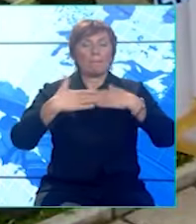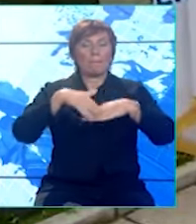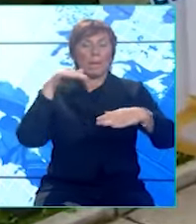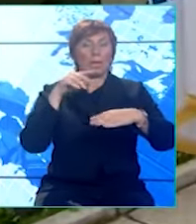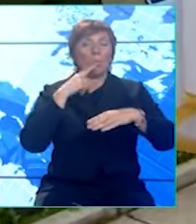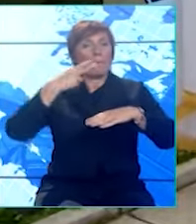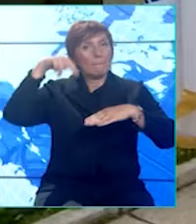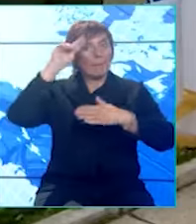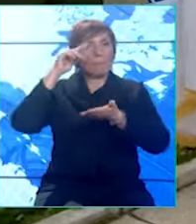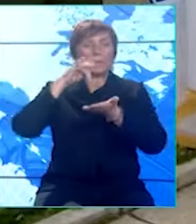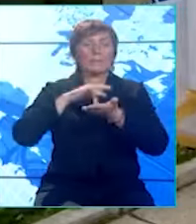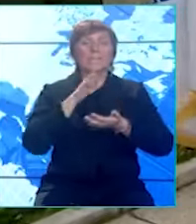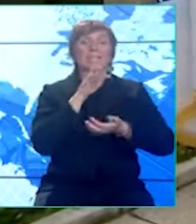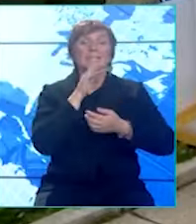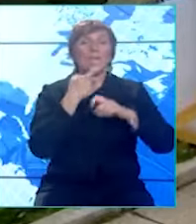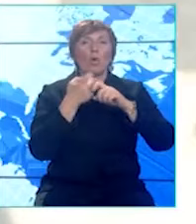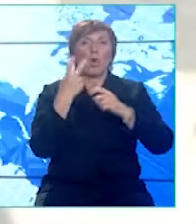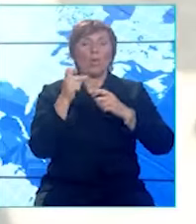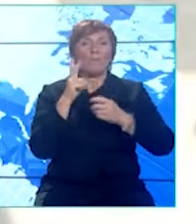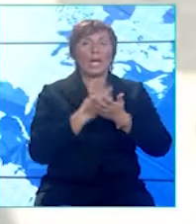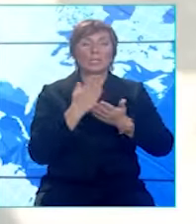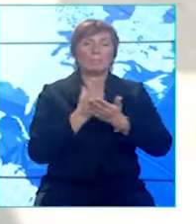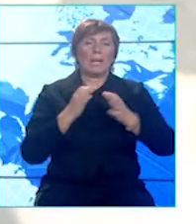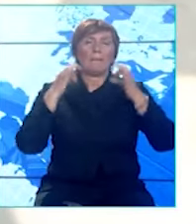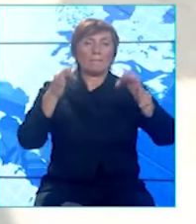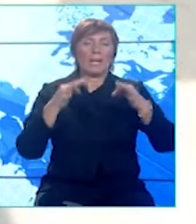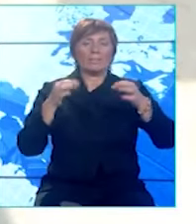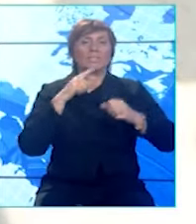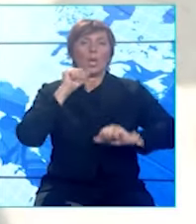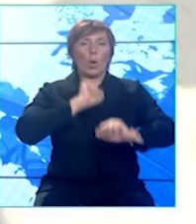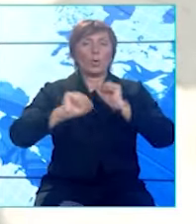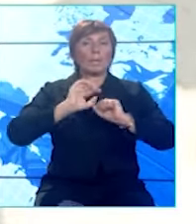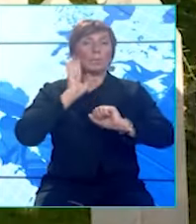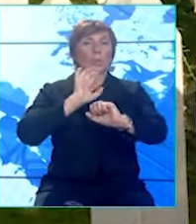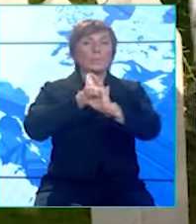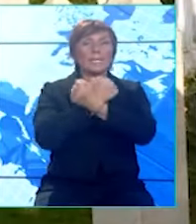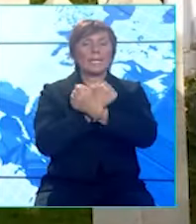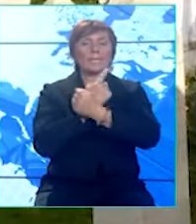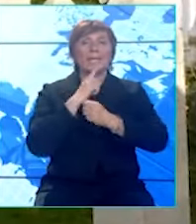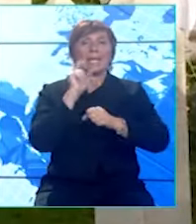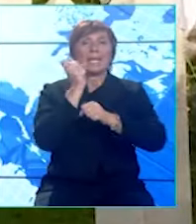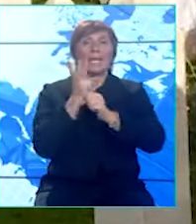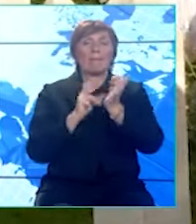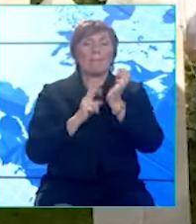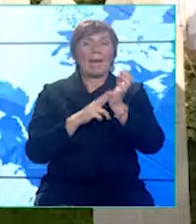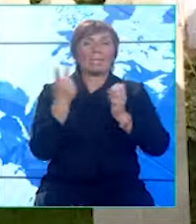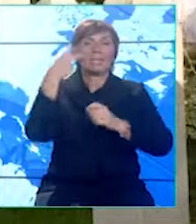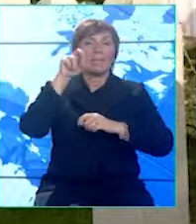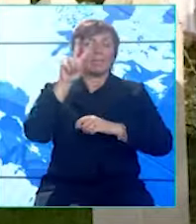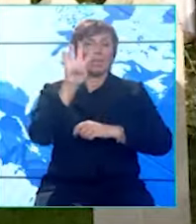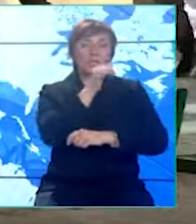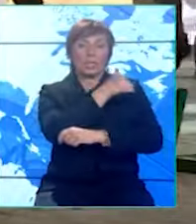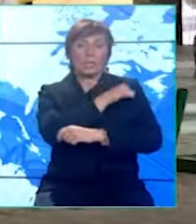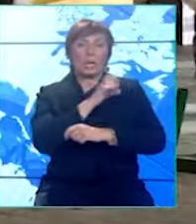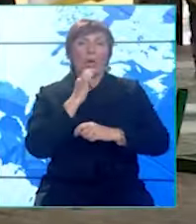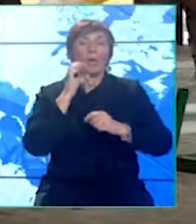U Memorijalnom centru Sarajevo-Kovači održana manifestacija Odbrana Bosne i Hercegovine IGMAN 2024.